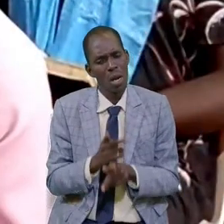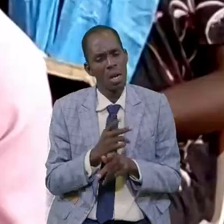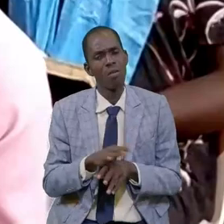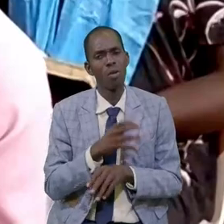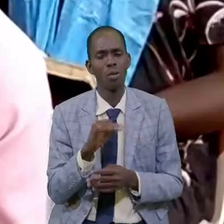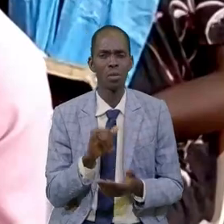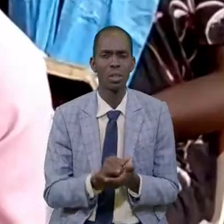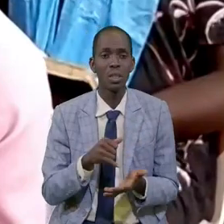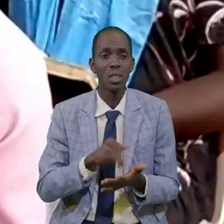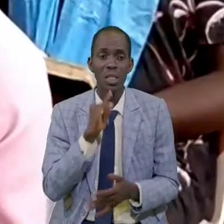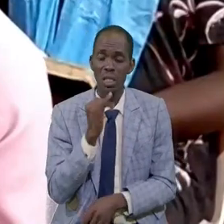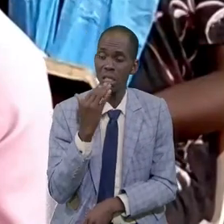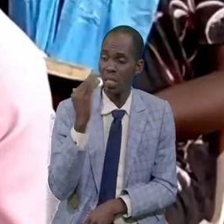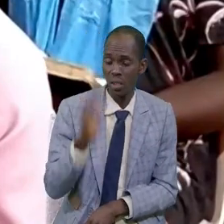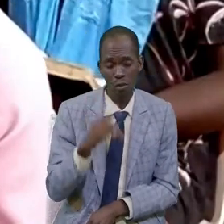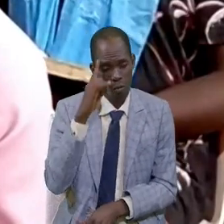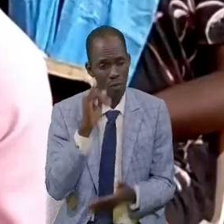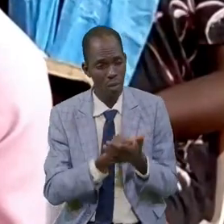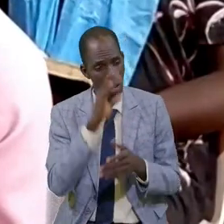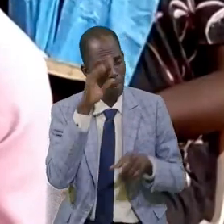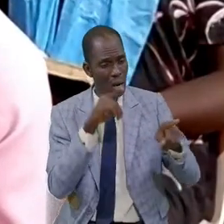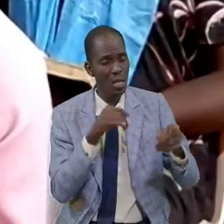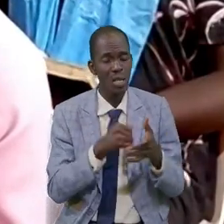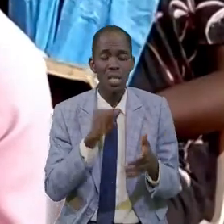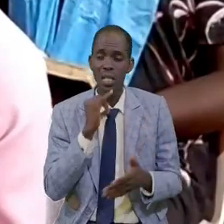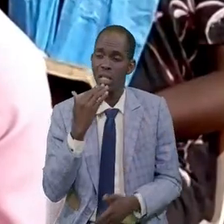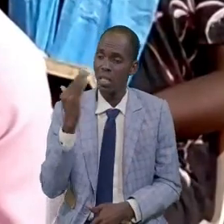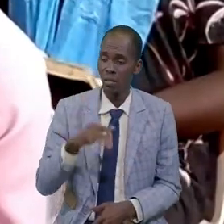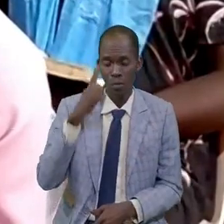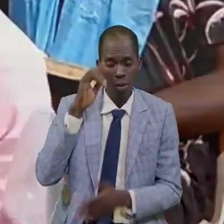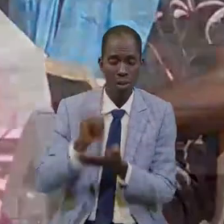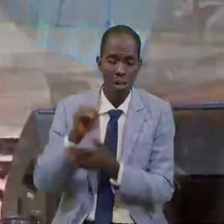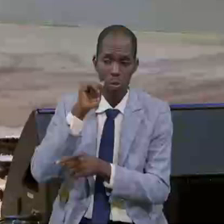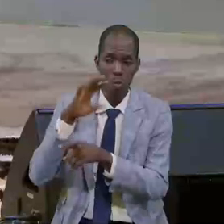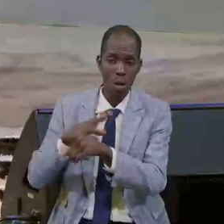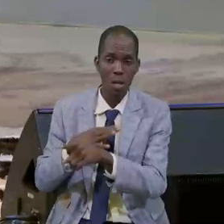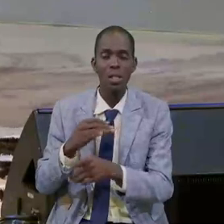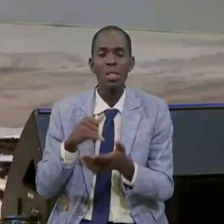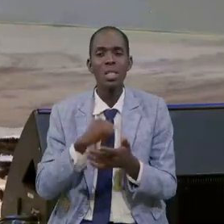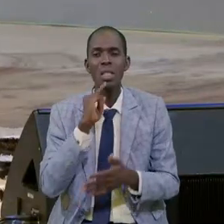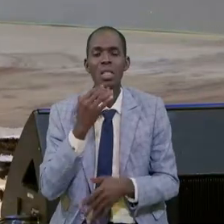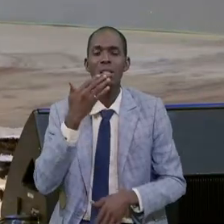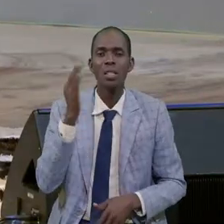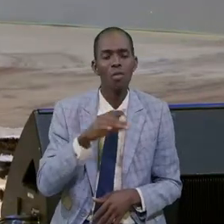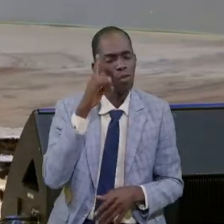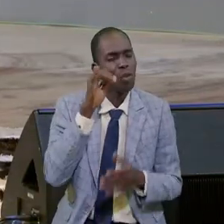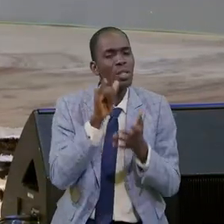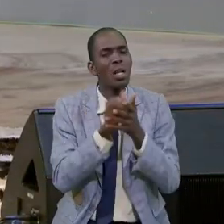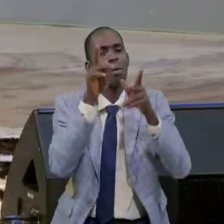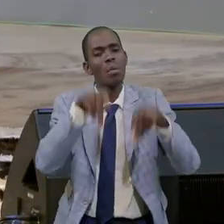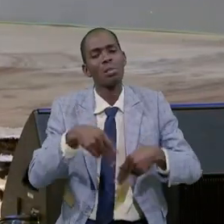C'est mauvais pour l'homme là, c'est mauvais pour la femme là, c'est mauvais pour un